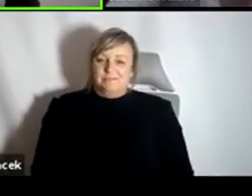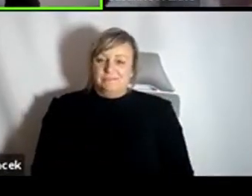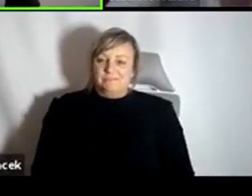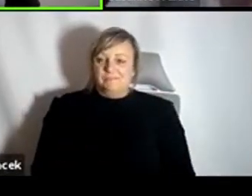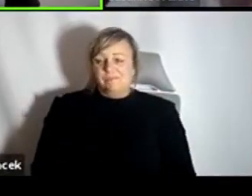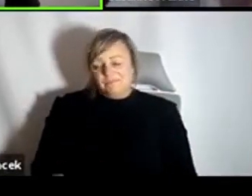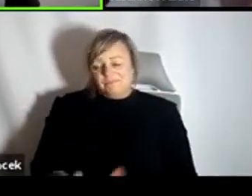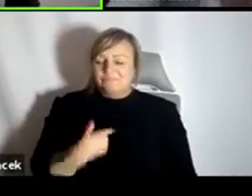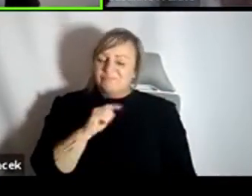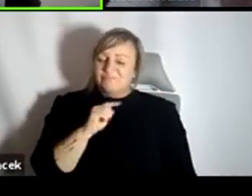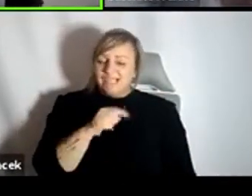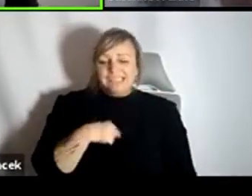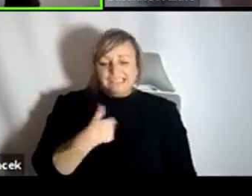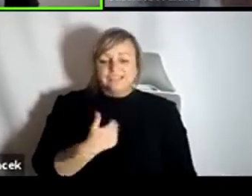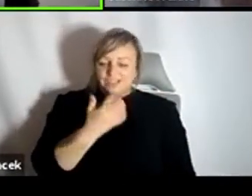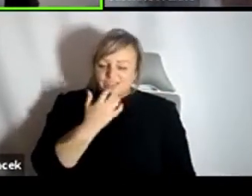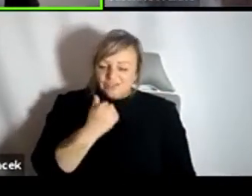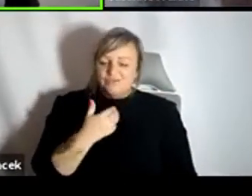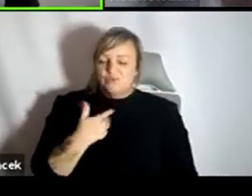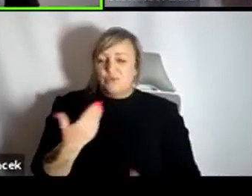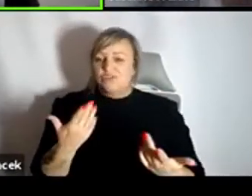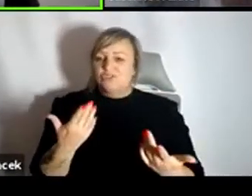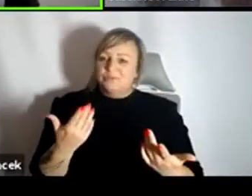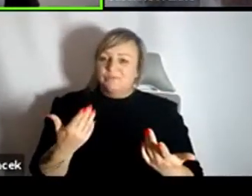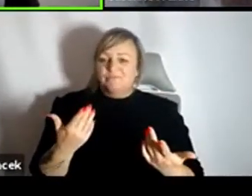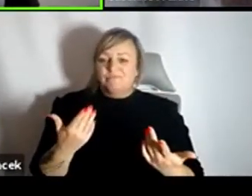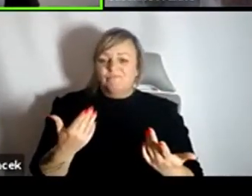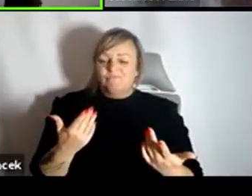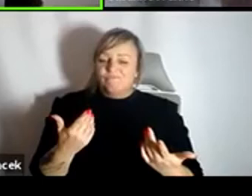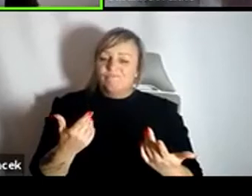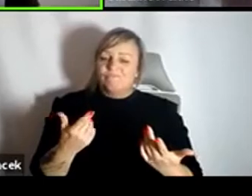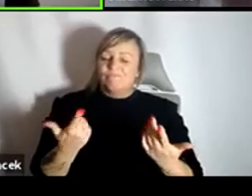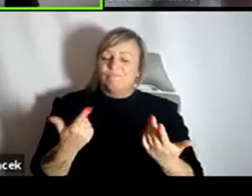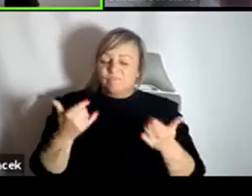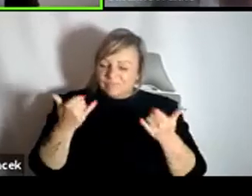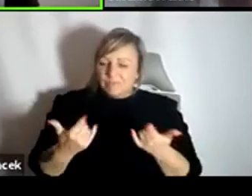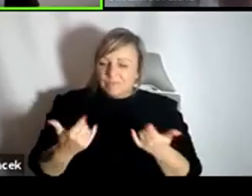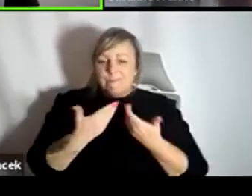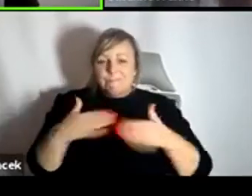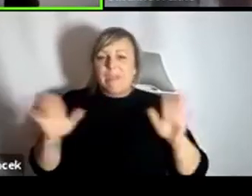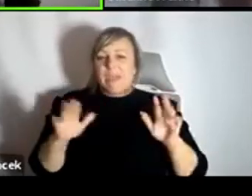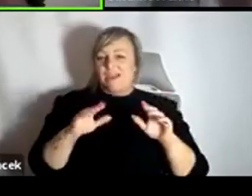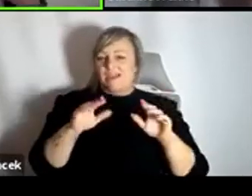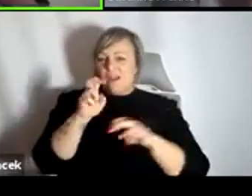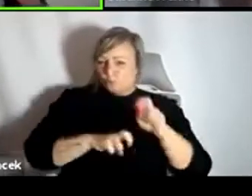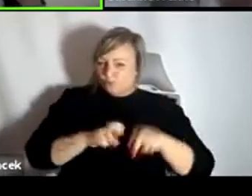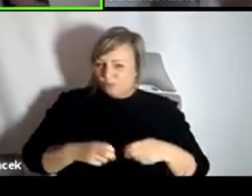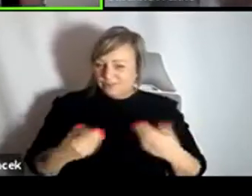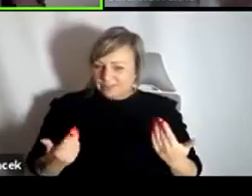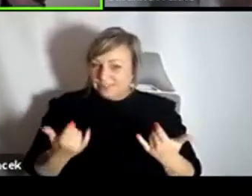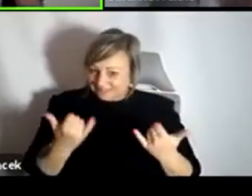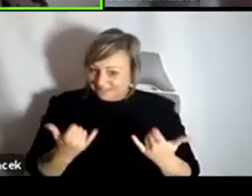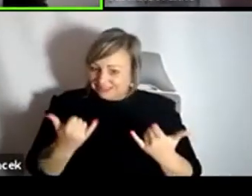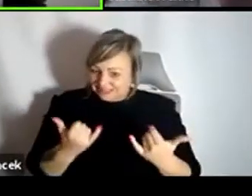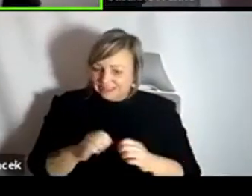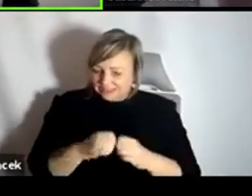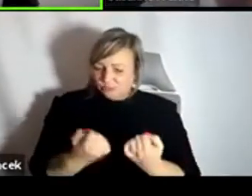da würde ich mir jetzt wünschen, diesen Moment sehr, sehr viel stärker zu nutzen und sehr viel, um zumindest ein